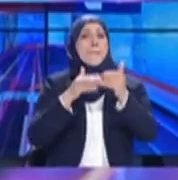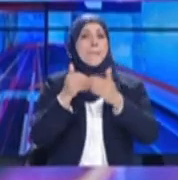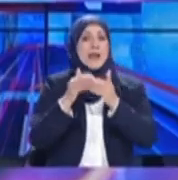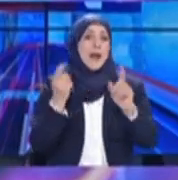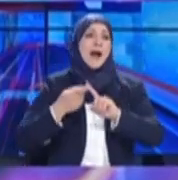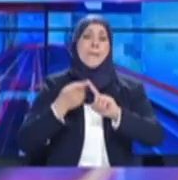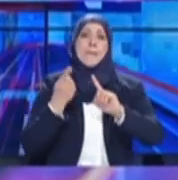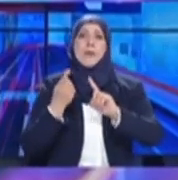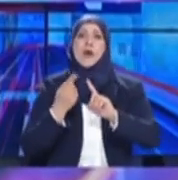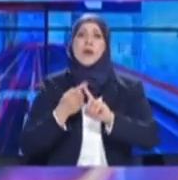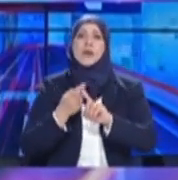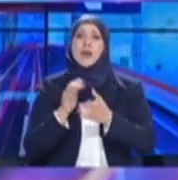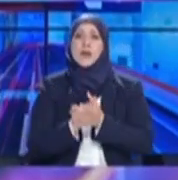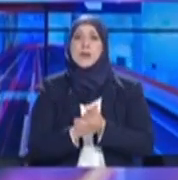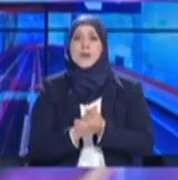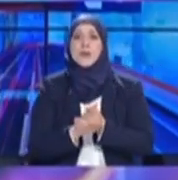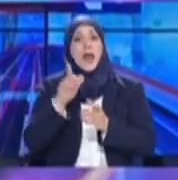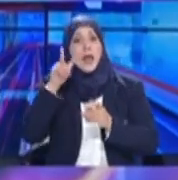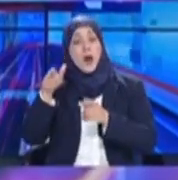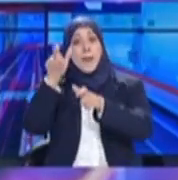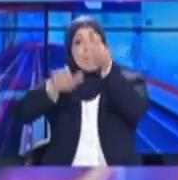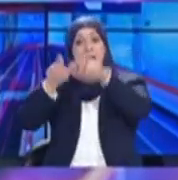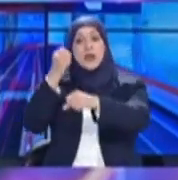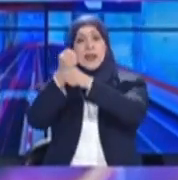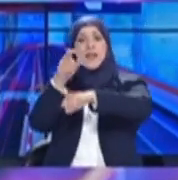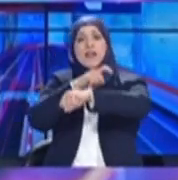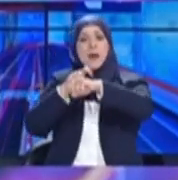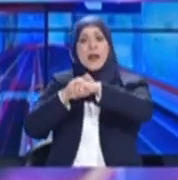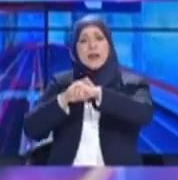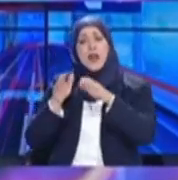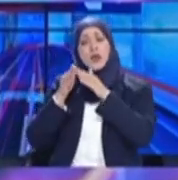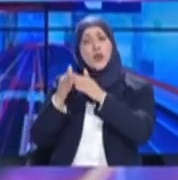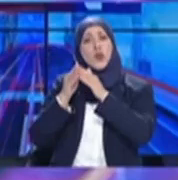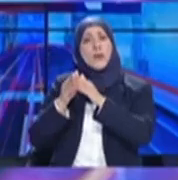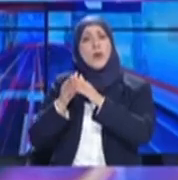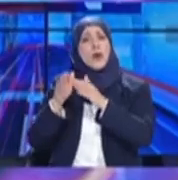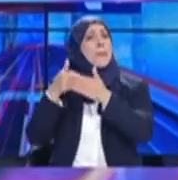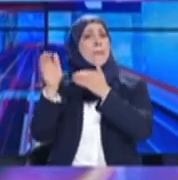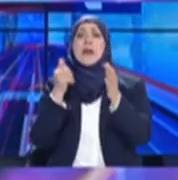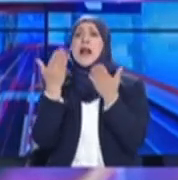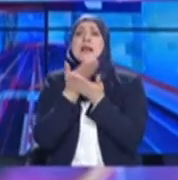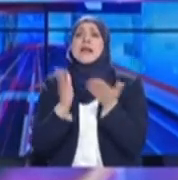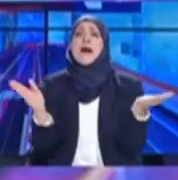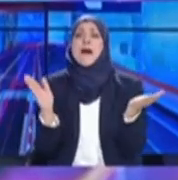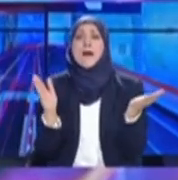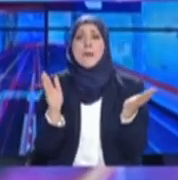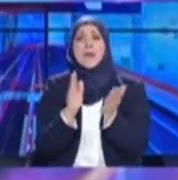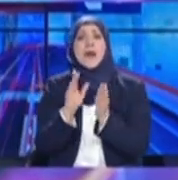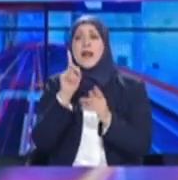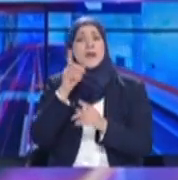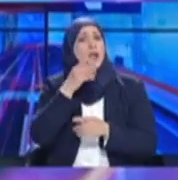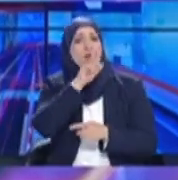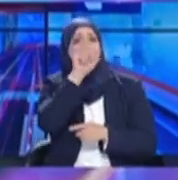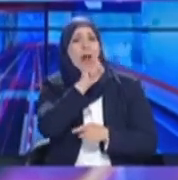ما قال بوش حاجه المستلزمات الاساسيه اللي ما اذا كنا نحكي بالارقام هل تم توزيع ما يمكن مو قفازات على الاعوان هل